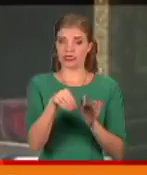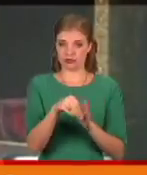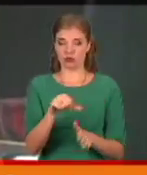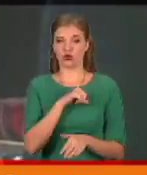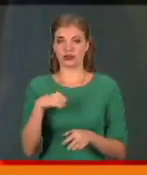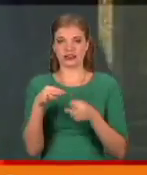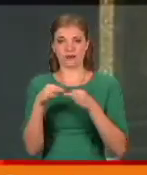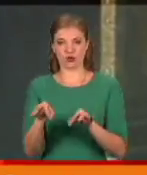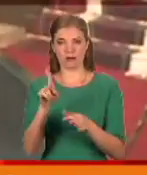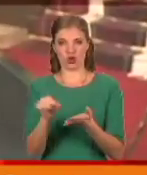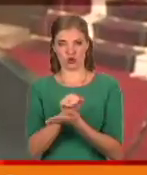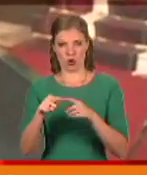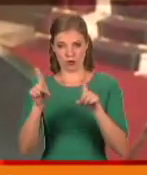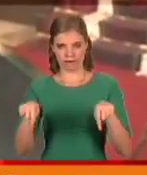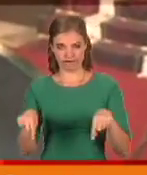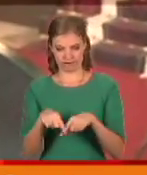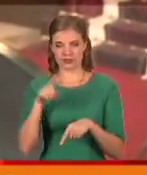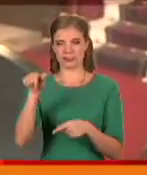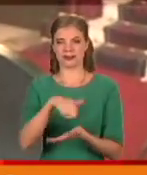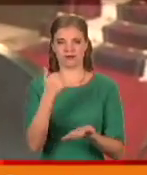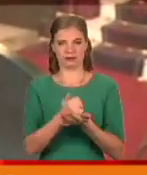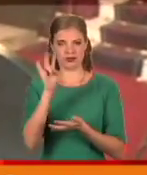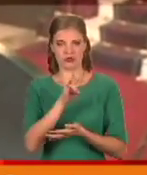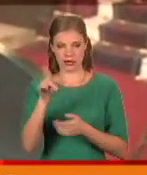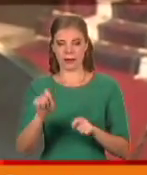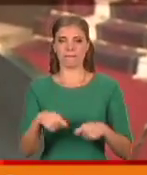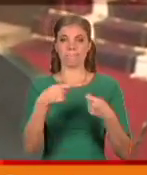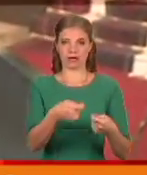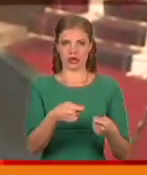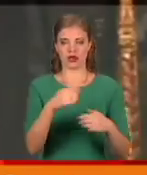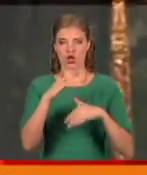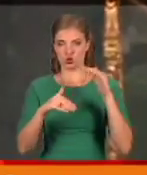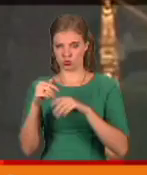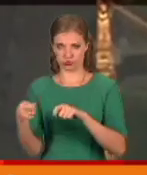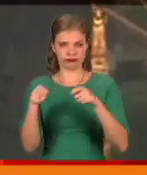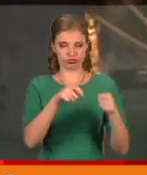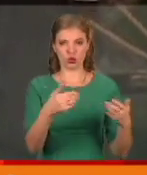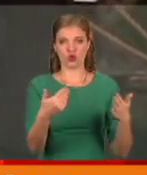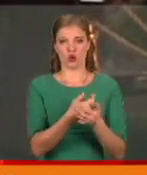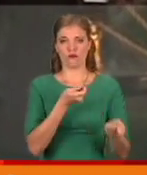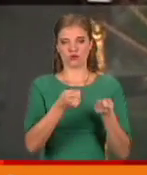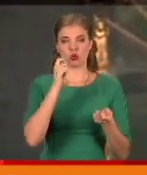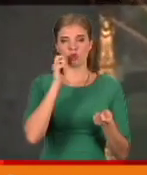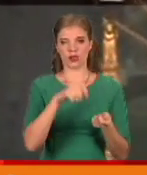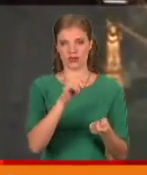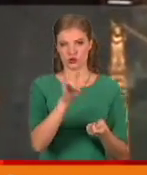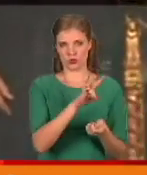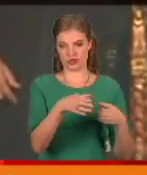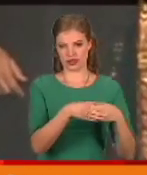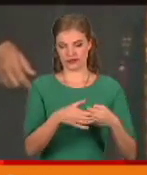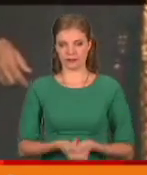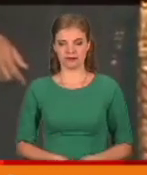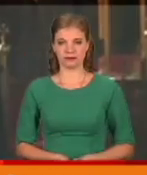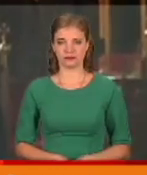сам Томос як документ Вселенський патріарх Варфоломій передасть з рук до рук новому патріархові Української православної